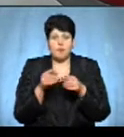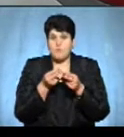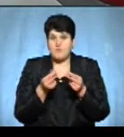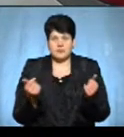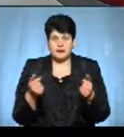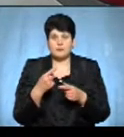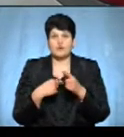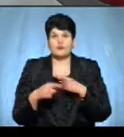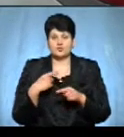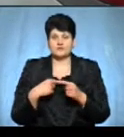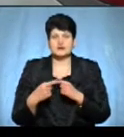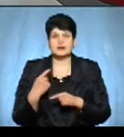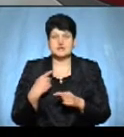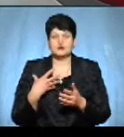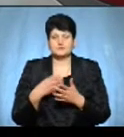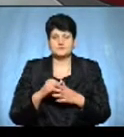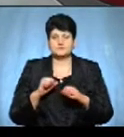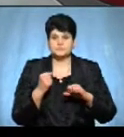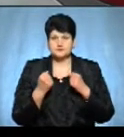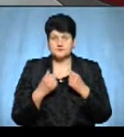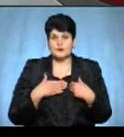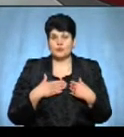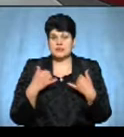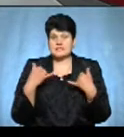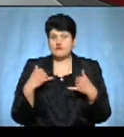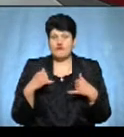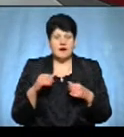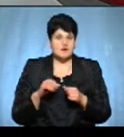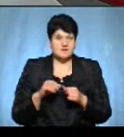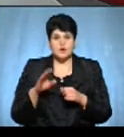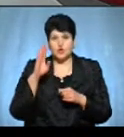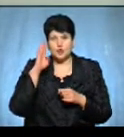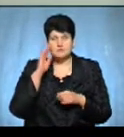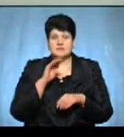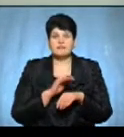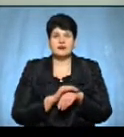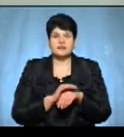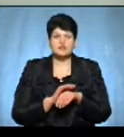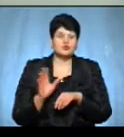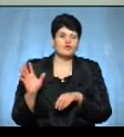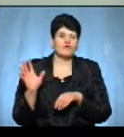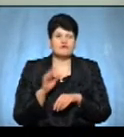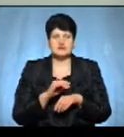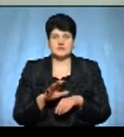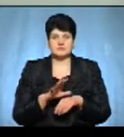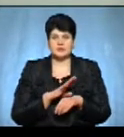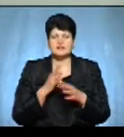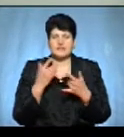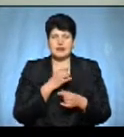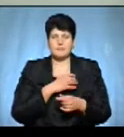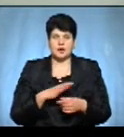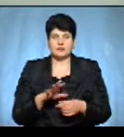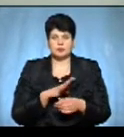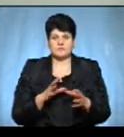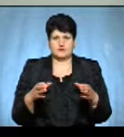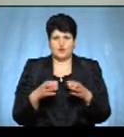Я повернувся назад до своїх побратимів. На моє здивування, хлопці фактично всі були, вже декілька було поранених,